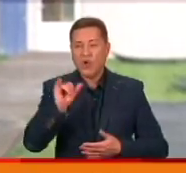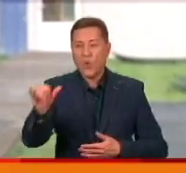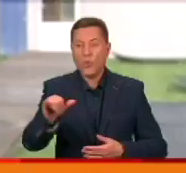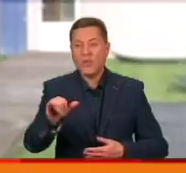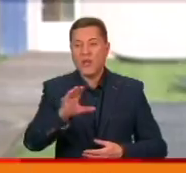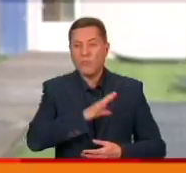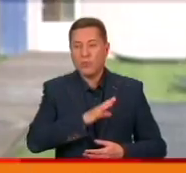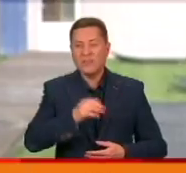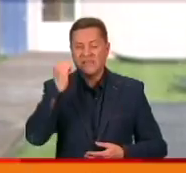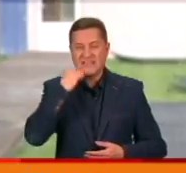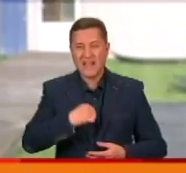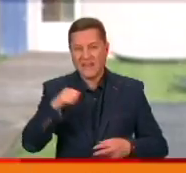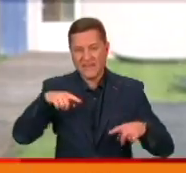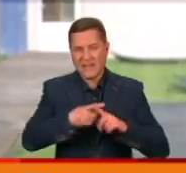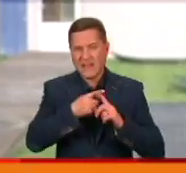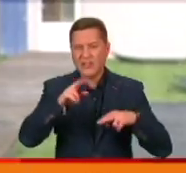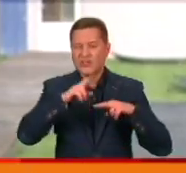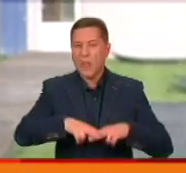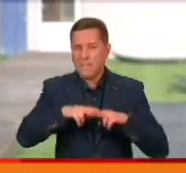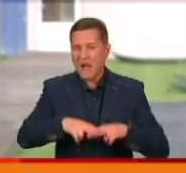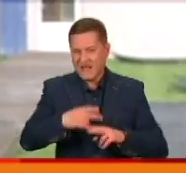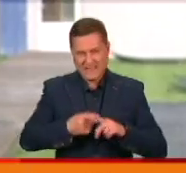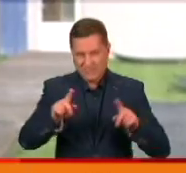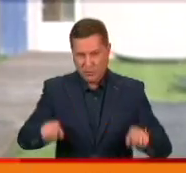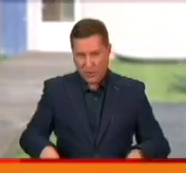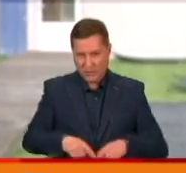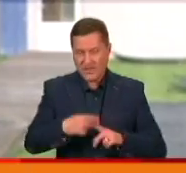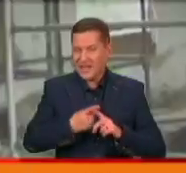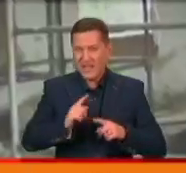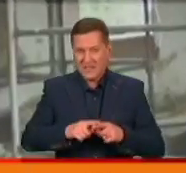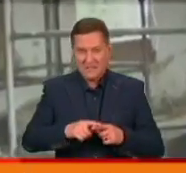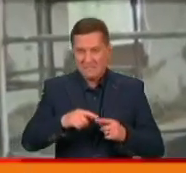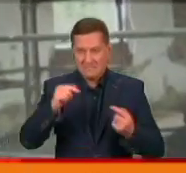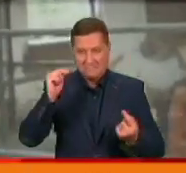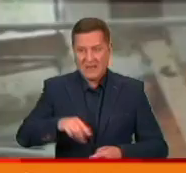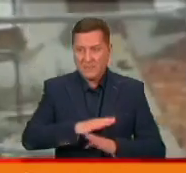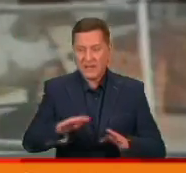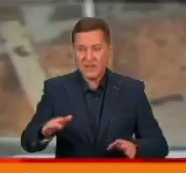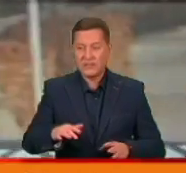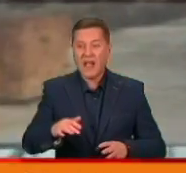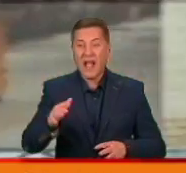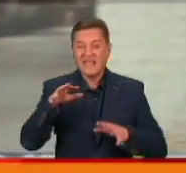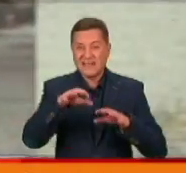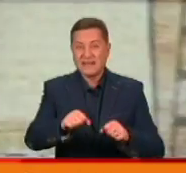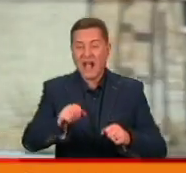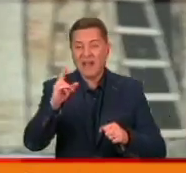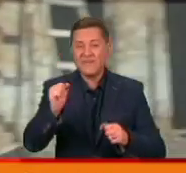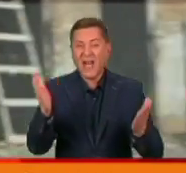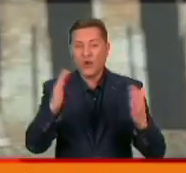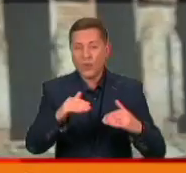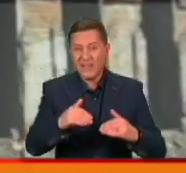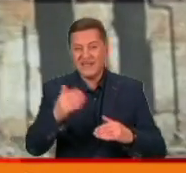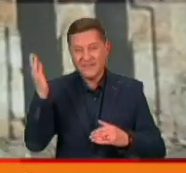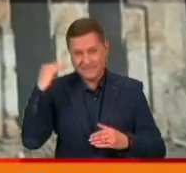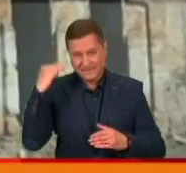застарілий технічний паспорт, незрозумілий, які зовсім не ті приміщення. Рейдери зазіхали на руїну, яка лишилася тільки